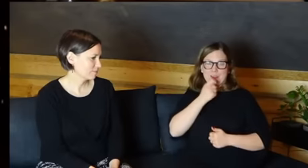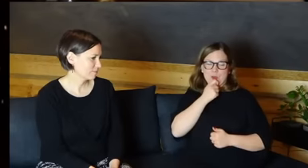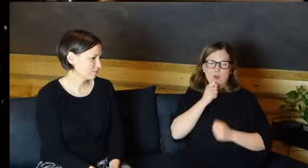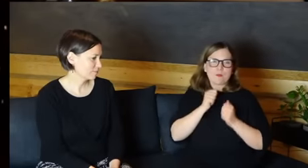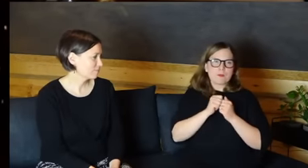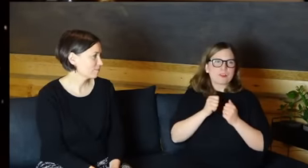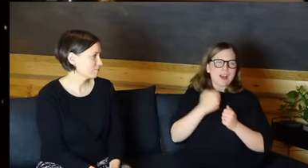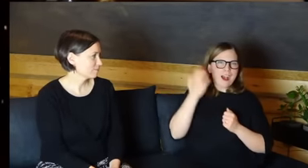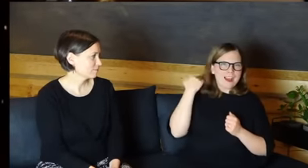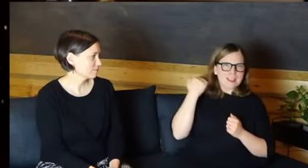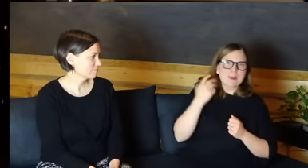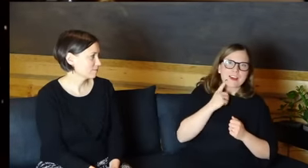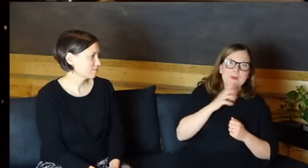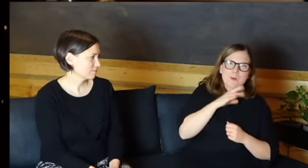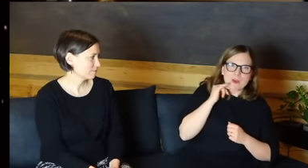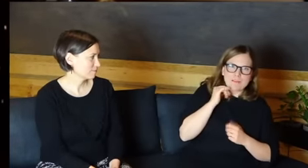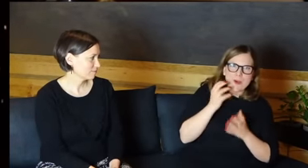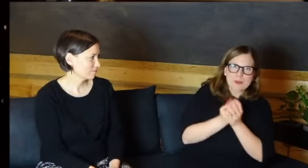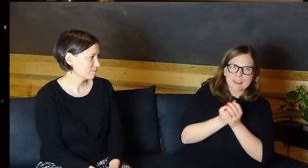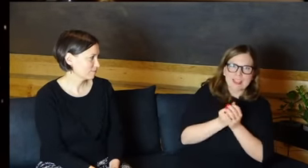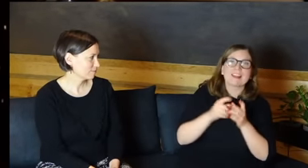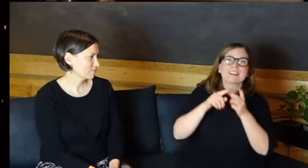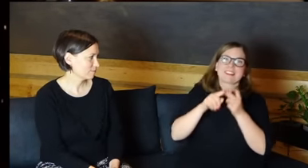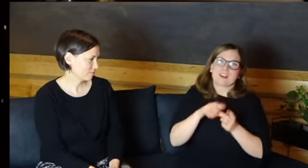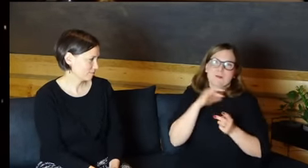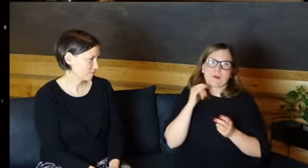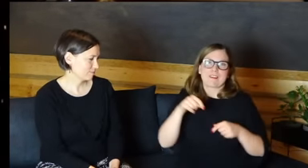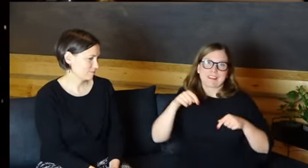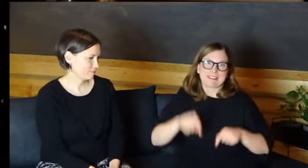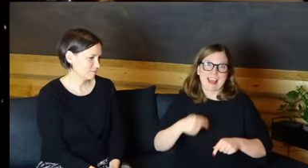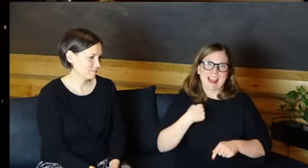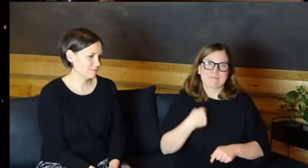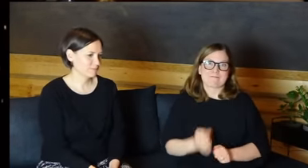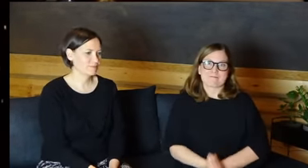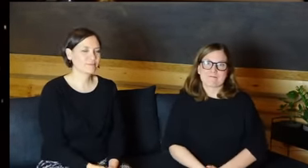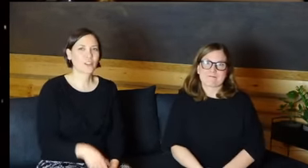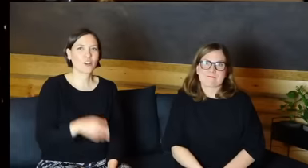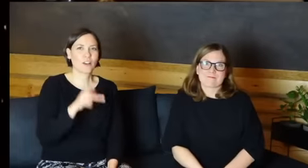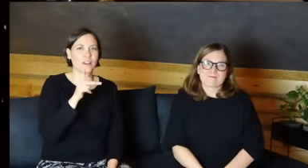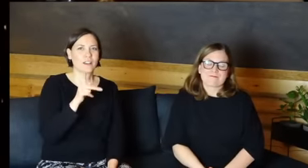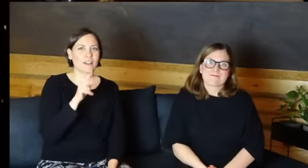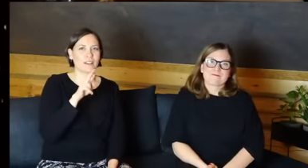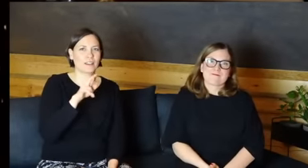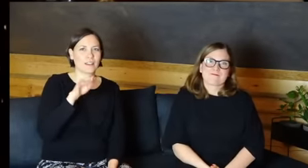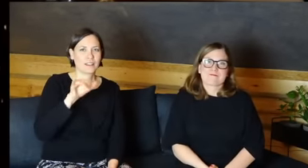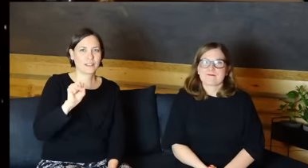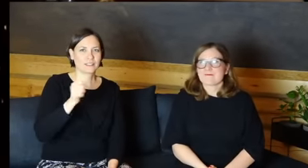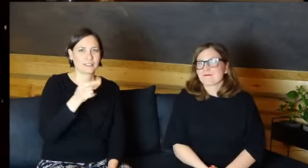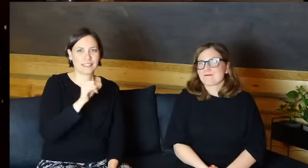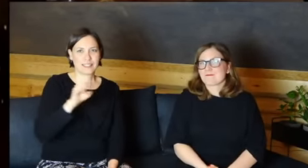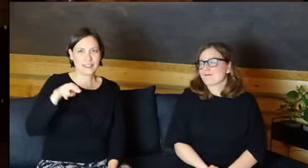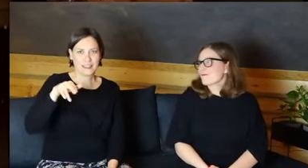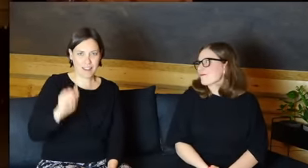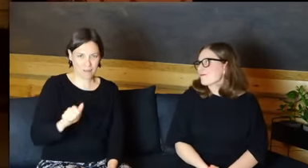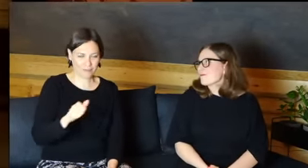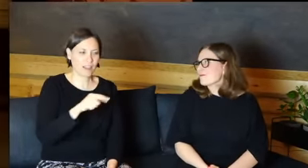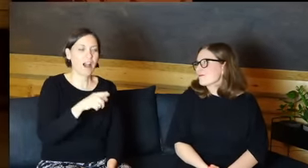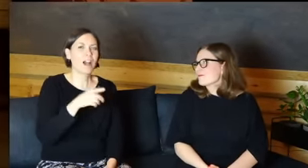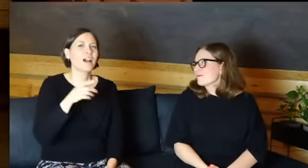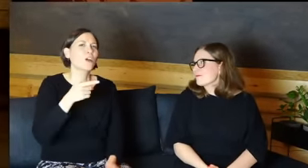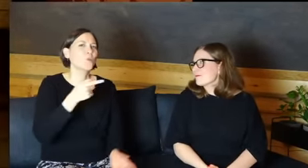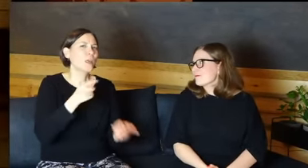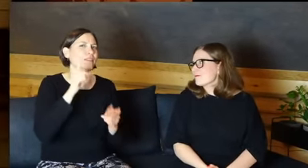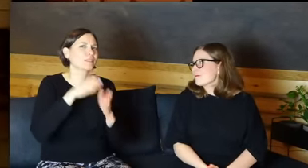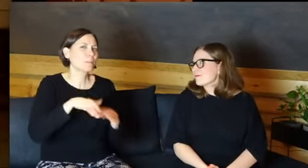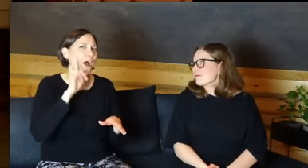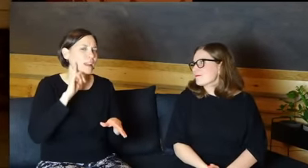nyt täällä. Se on joo, meillä on Kristinalle tehty perustavalla sillä lailla, että tuntia ennen aina kerrottu, että mitä